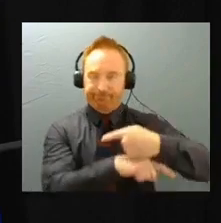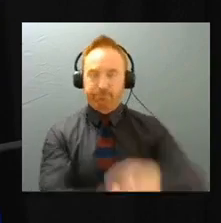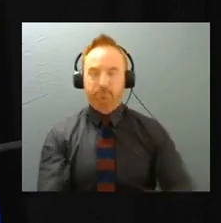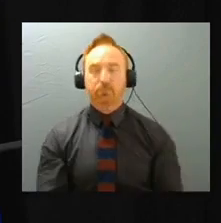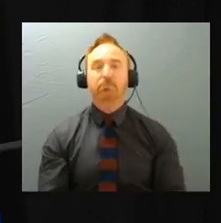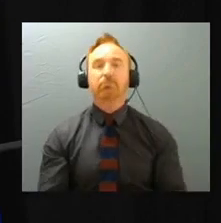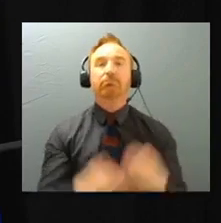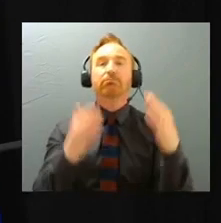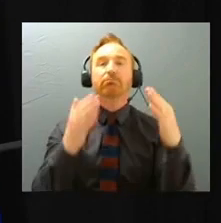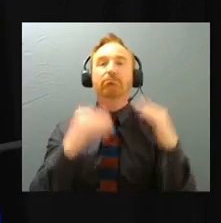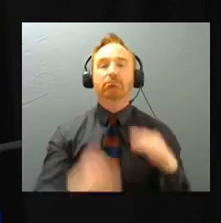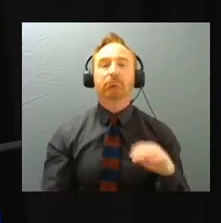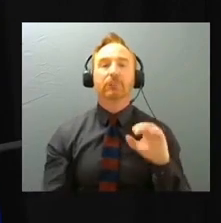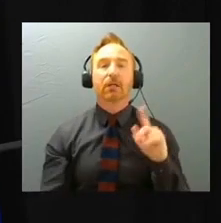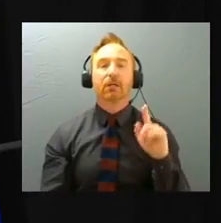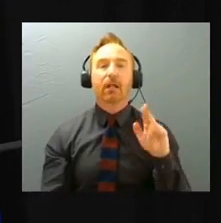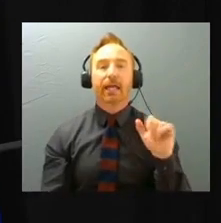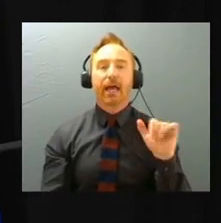Claudiane, Radio-Canada.